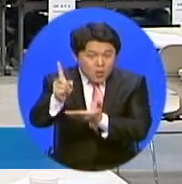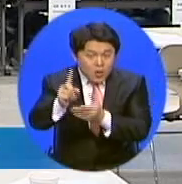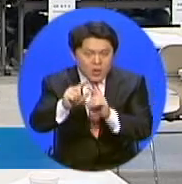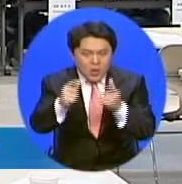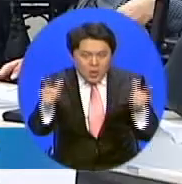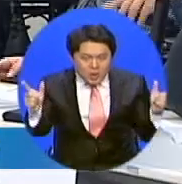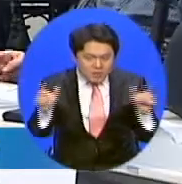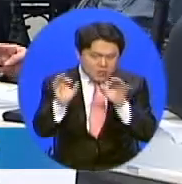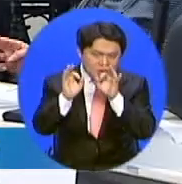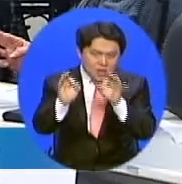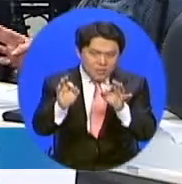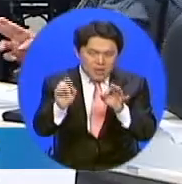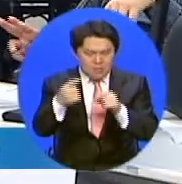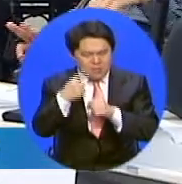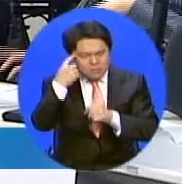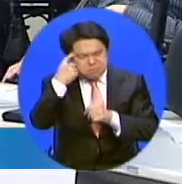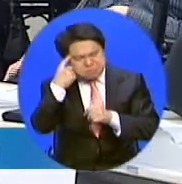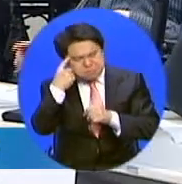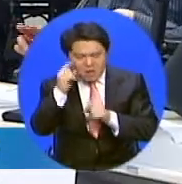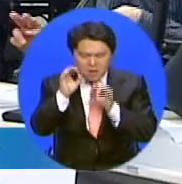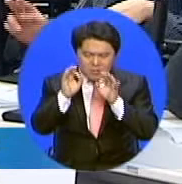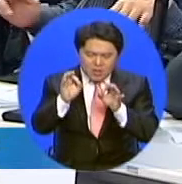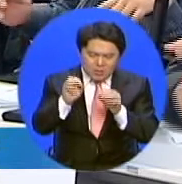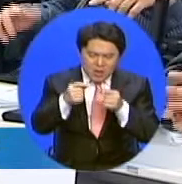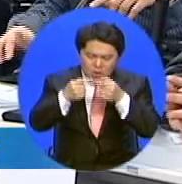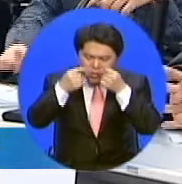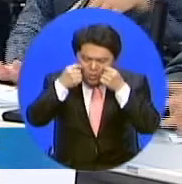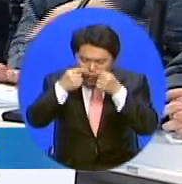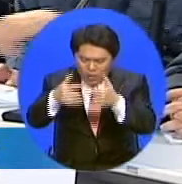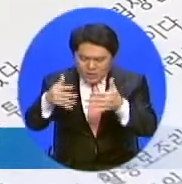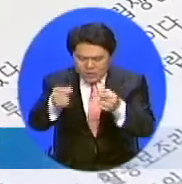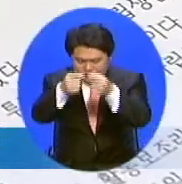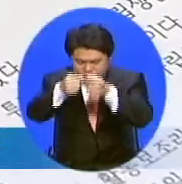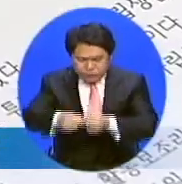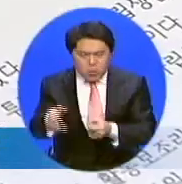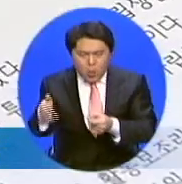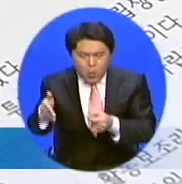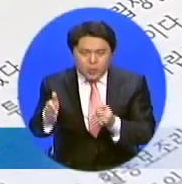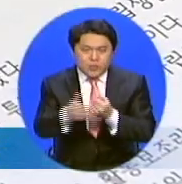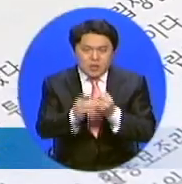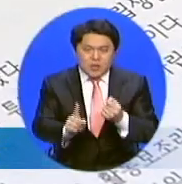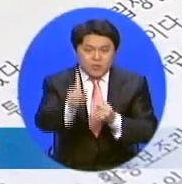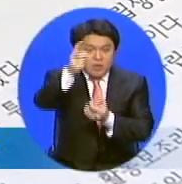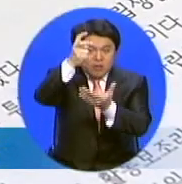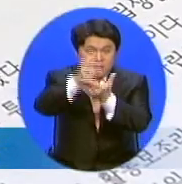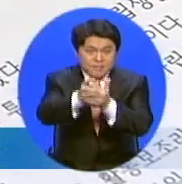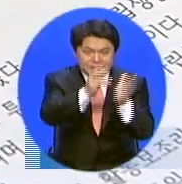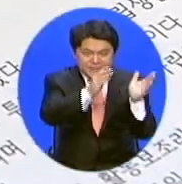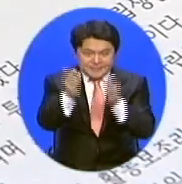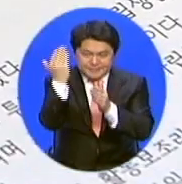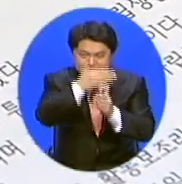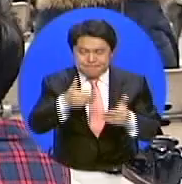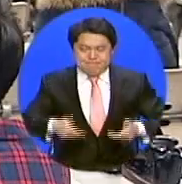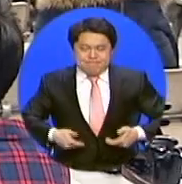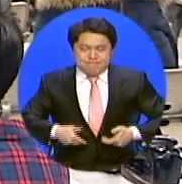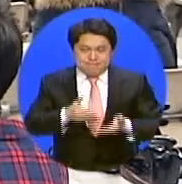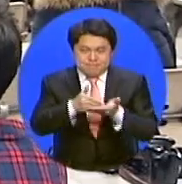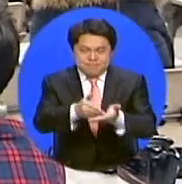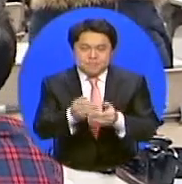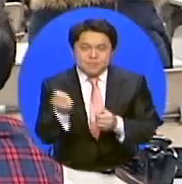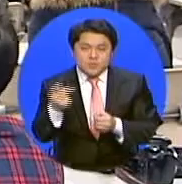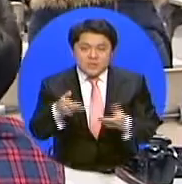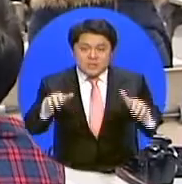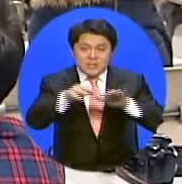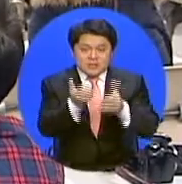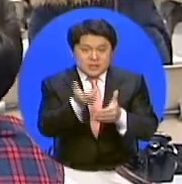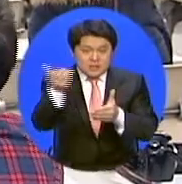조문 자체가 추상적이기 때문에 조례 제정에 앞서 상위법에 대한 정리가 필요하다는 의견도 제시됐습니다.